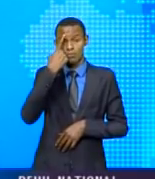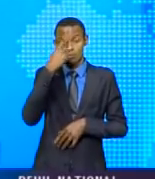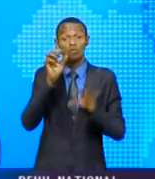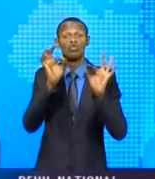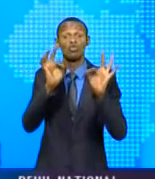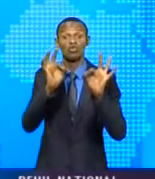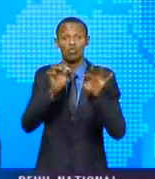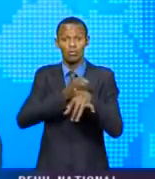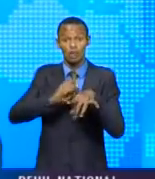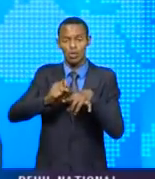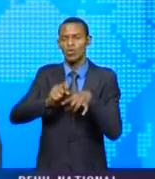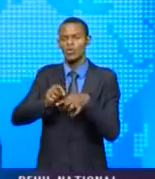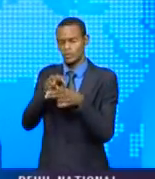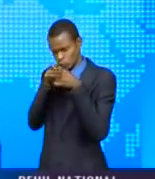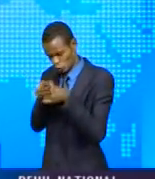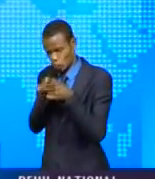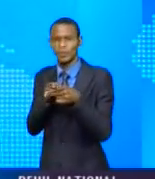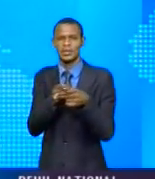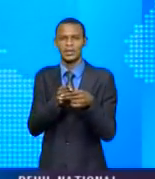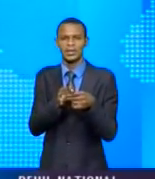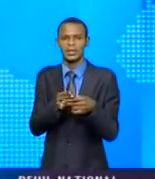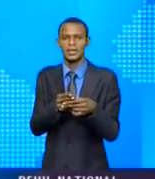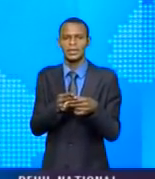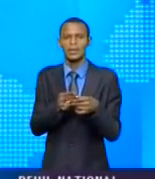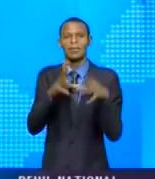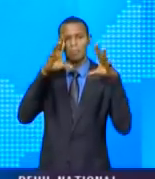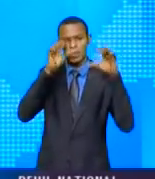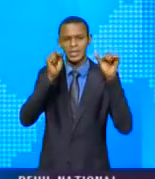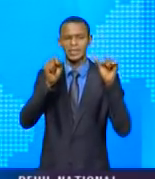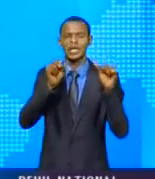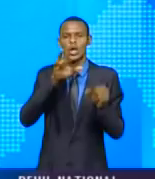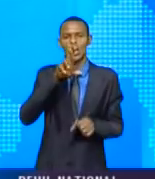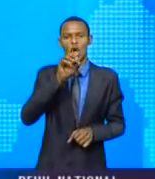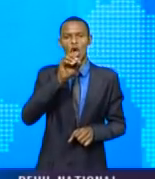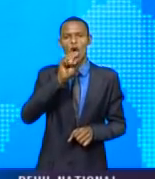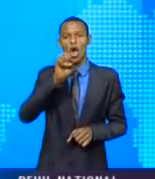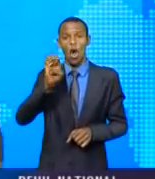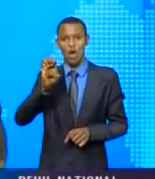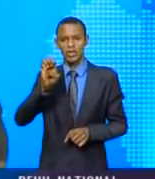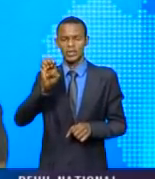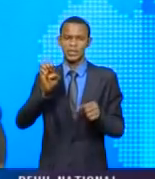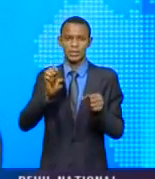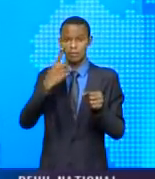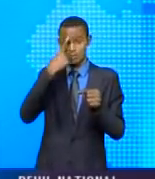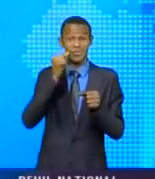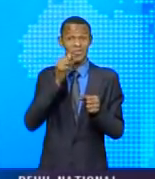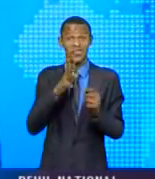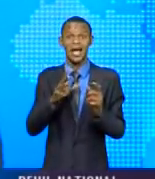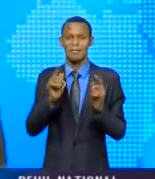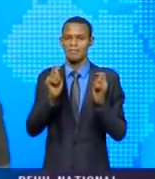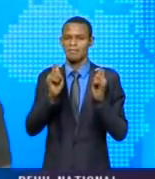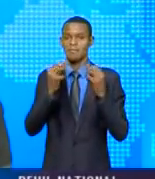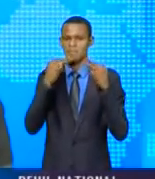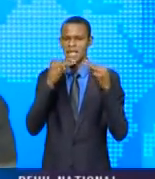rose aux massacres d'arabes ou préside à la destinée de cette structure des femmes des médias on nous dit marie lise qui veulent